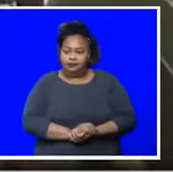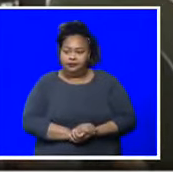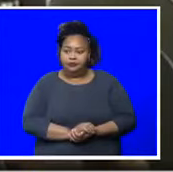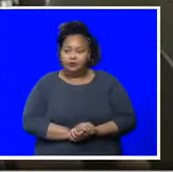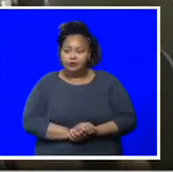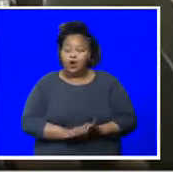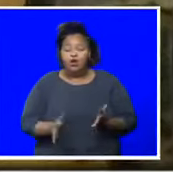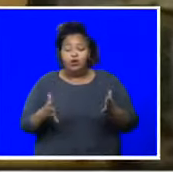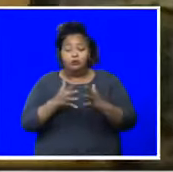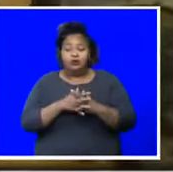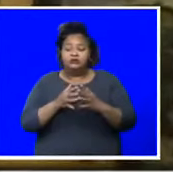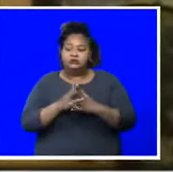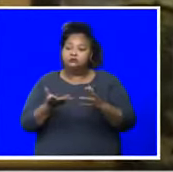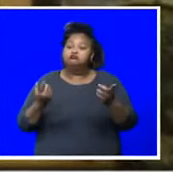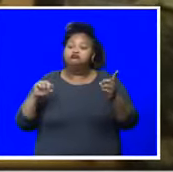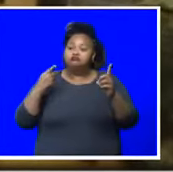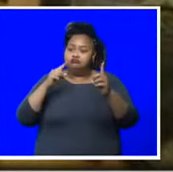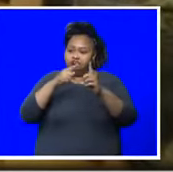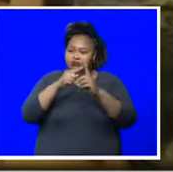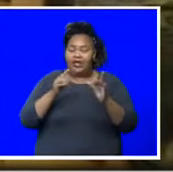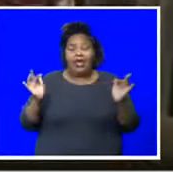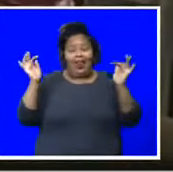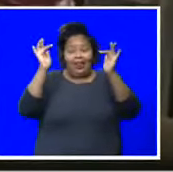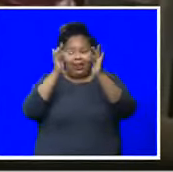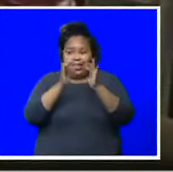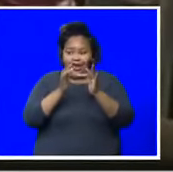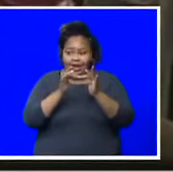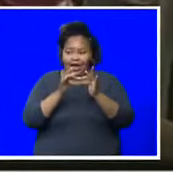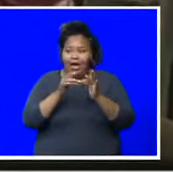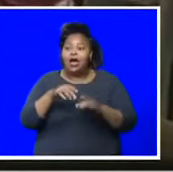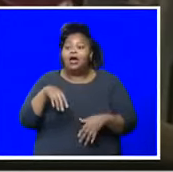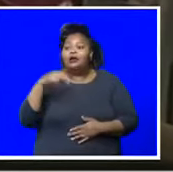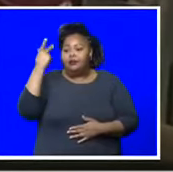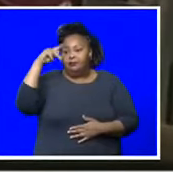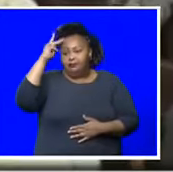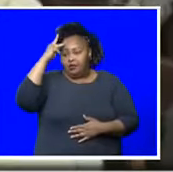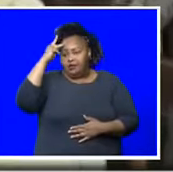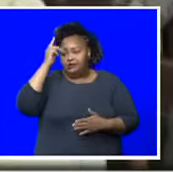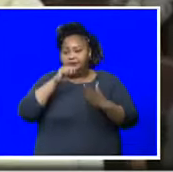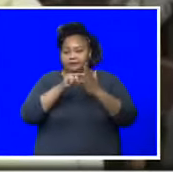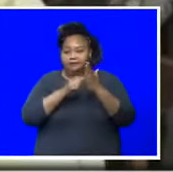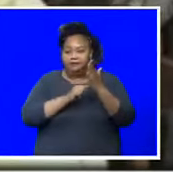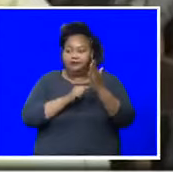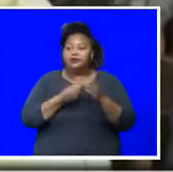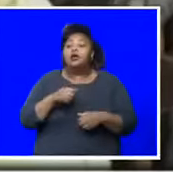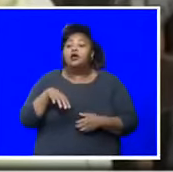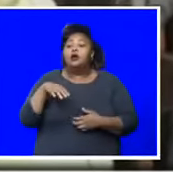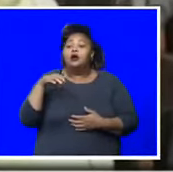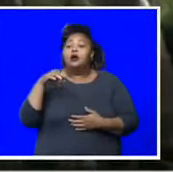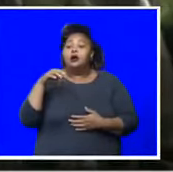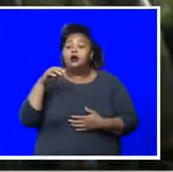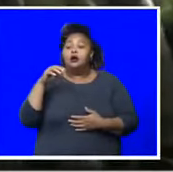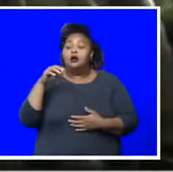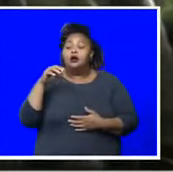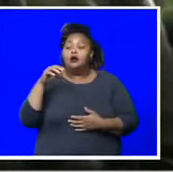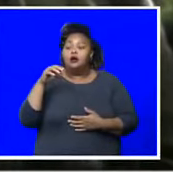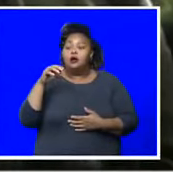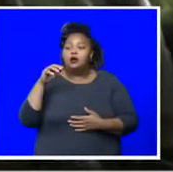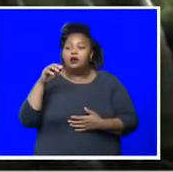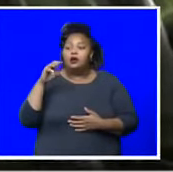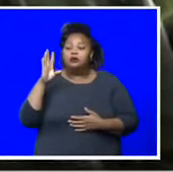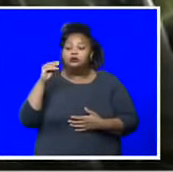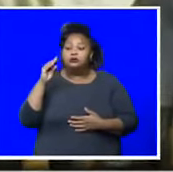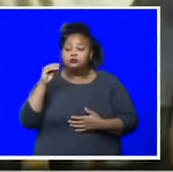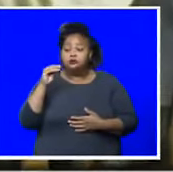eligoli lamhlaba lelikhonsako SDG 16.4 lelikhuthata kulwa nenkohlakalo eTindzabeni 30 imali.